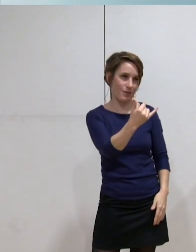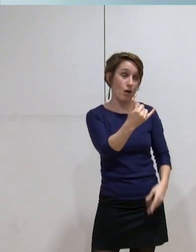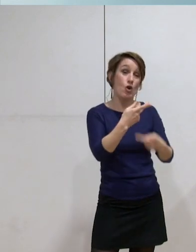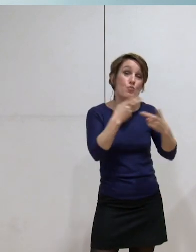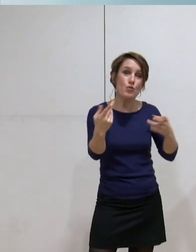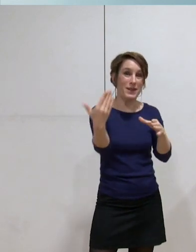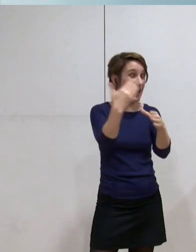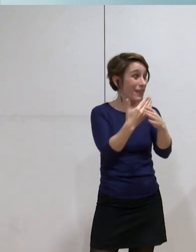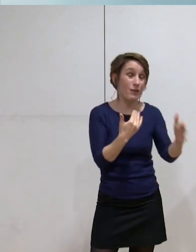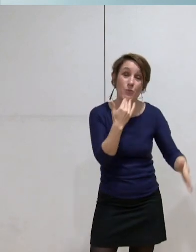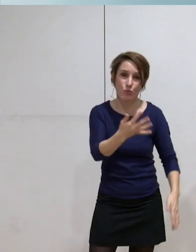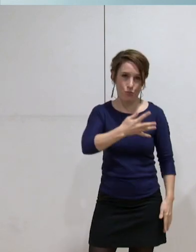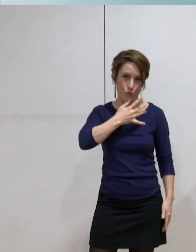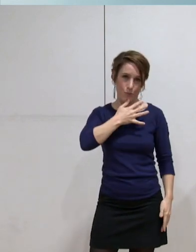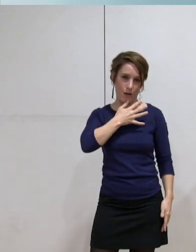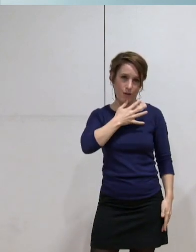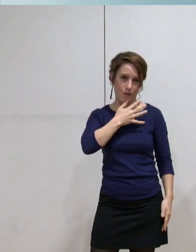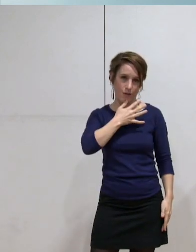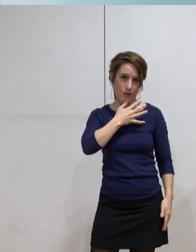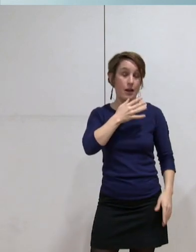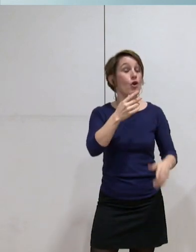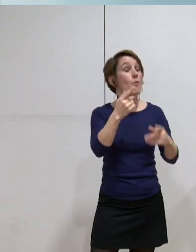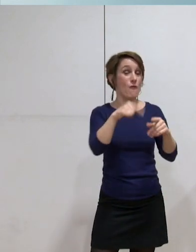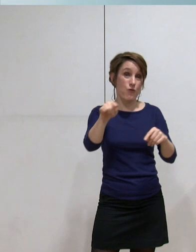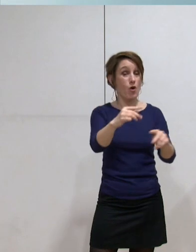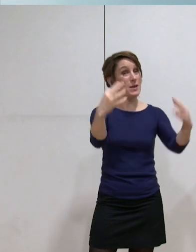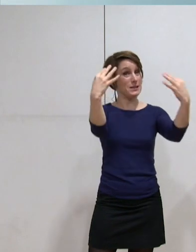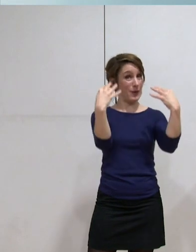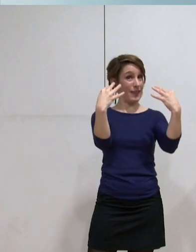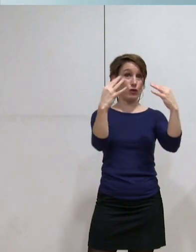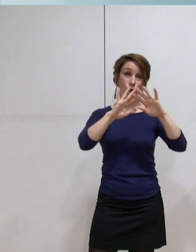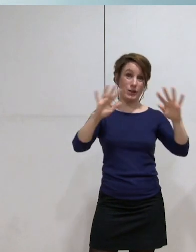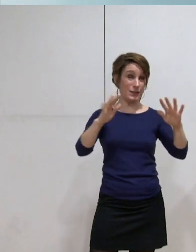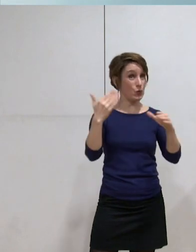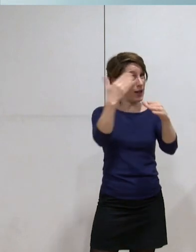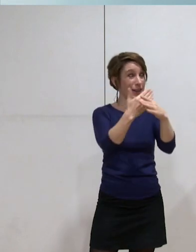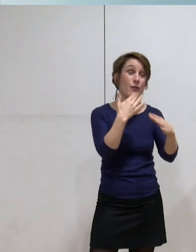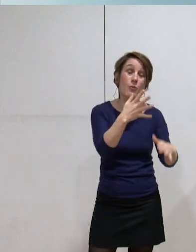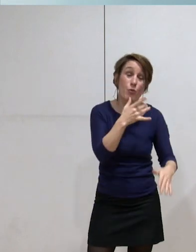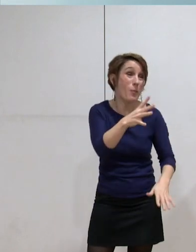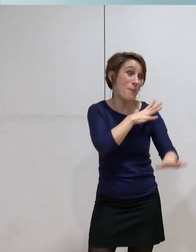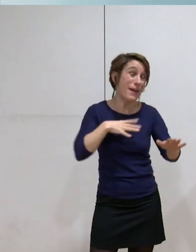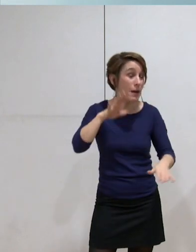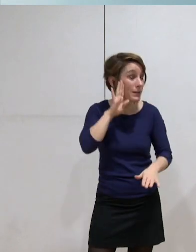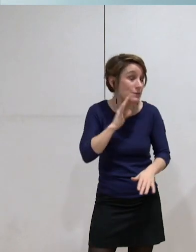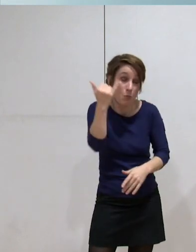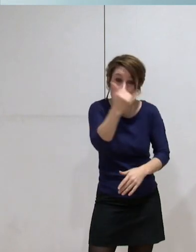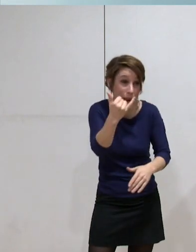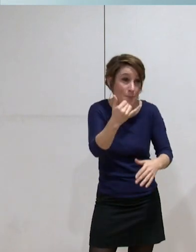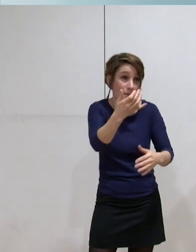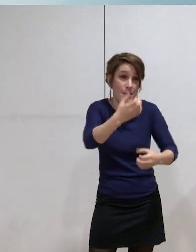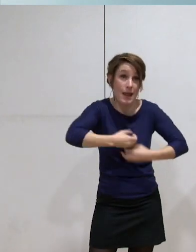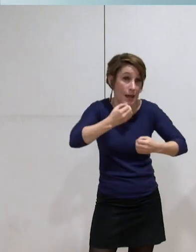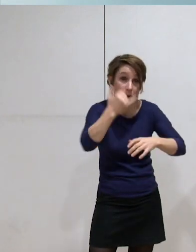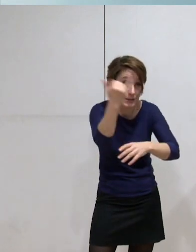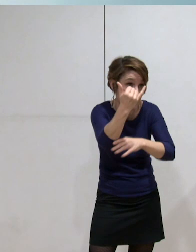public ne peut pas intervenir c'est le spectateur madame le public n'intervient pas s'il vous plaît de